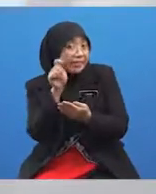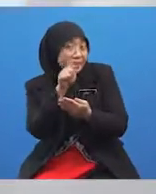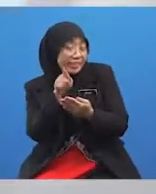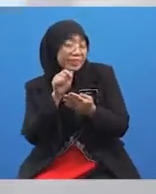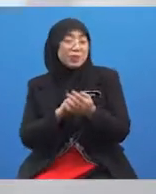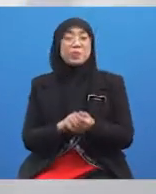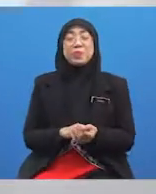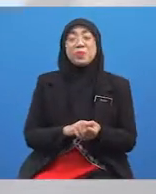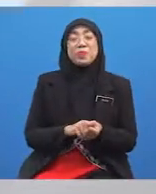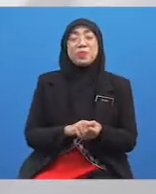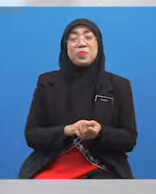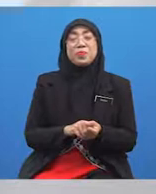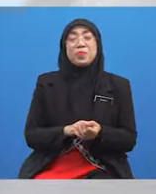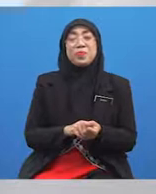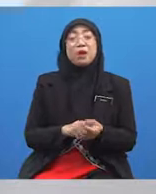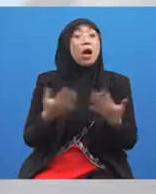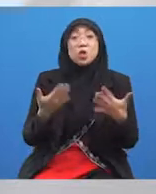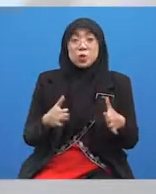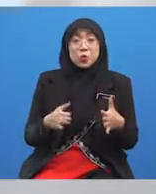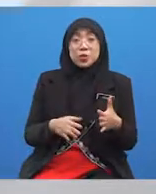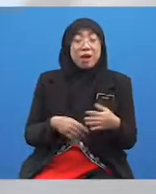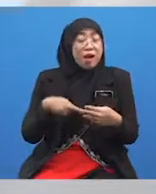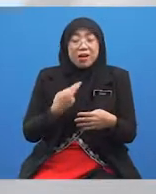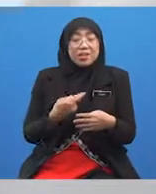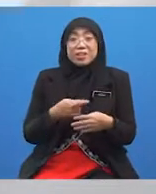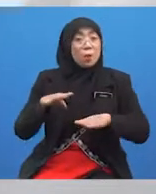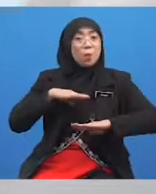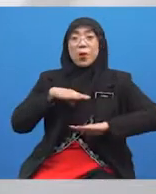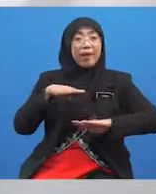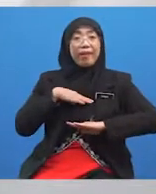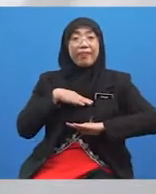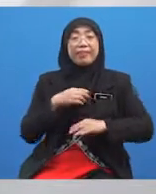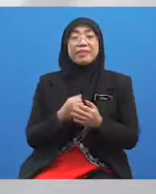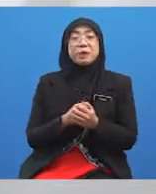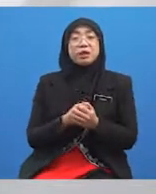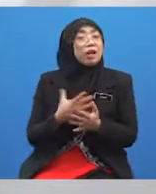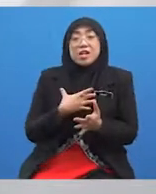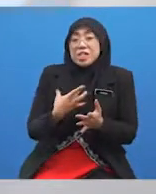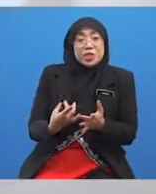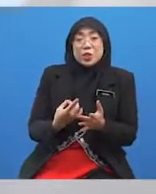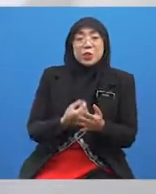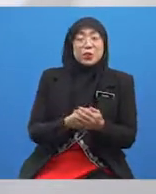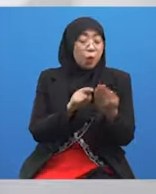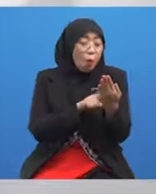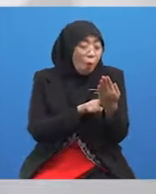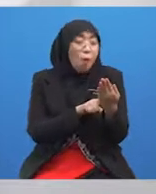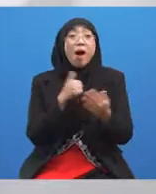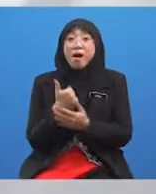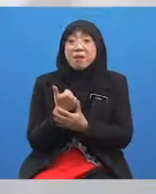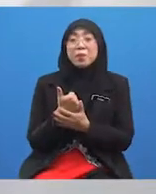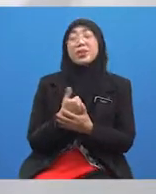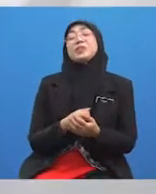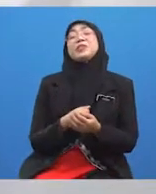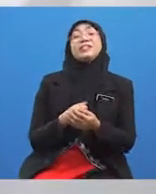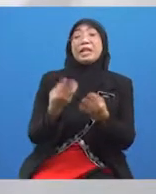terakhir, proses yang kelima, menerima. Pengguna berpuas hati dengan produk yang telah dicuba. Pengguna akan membeli dan